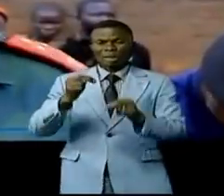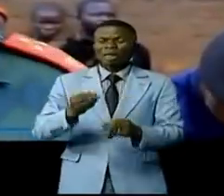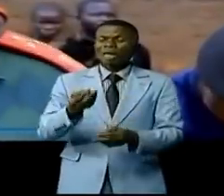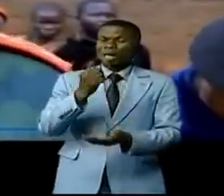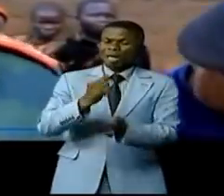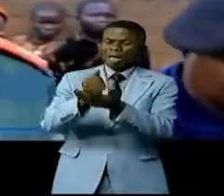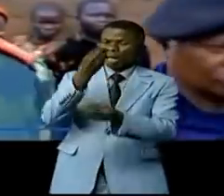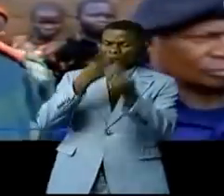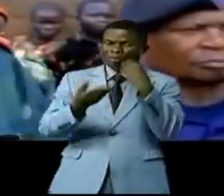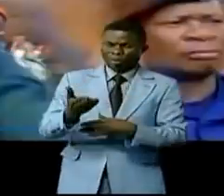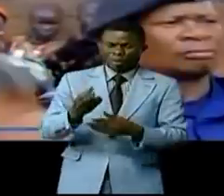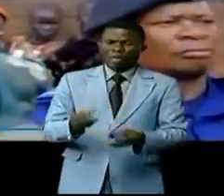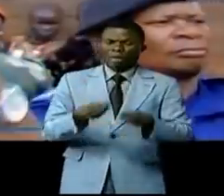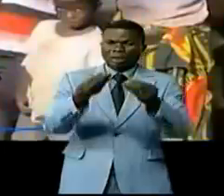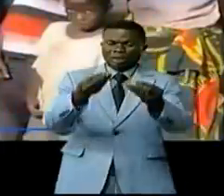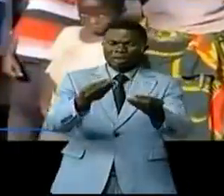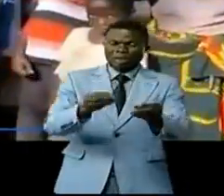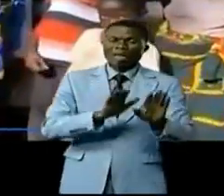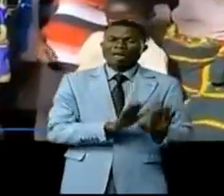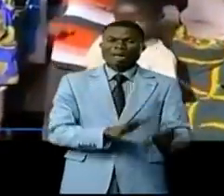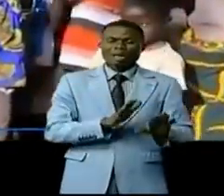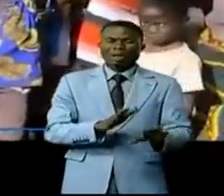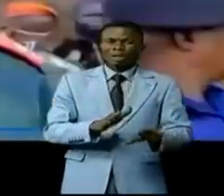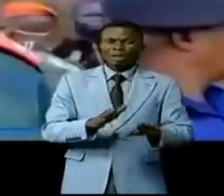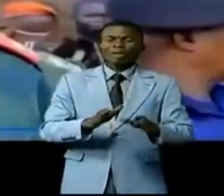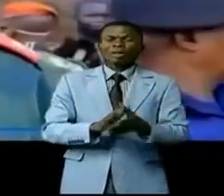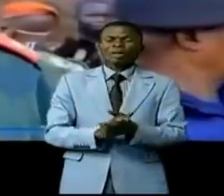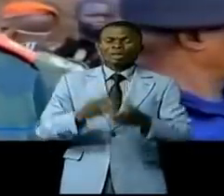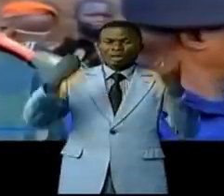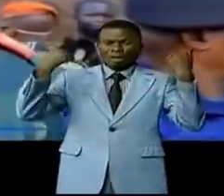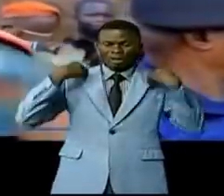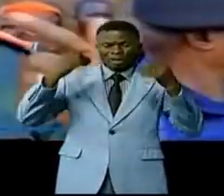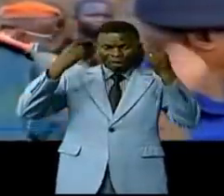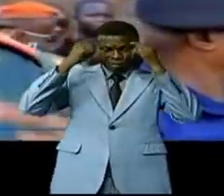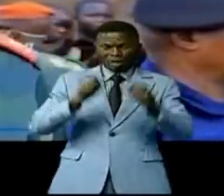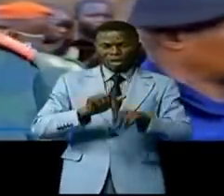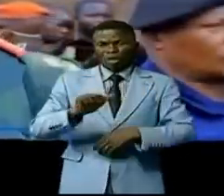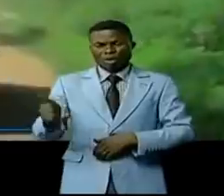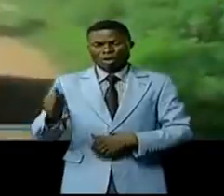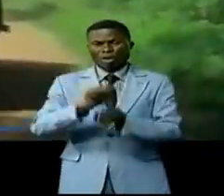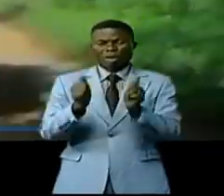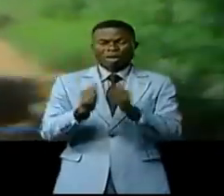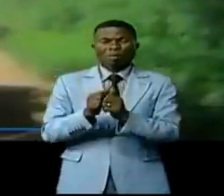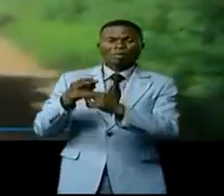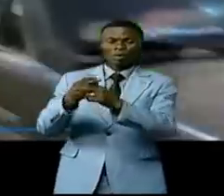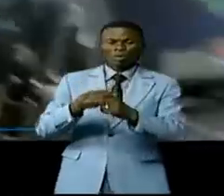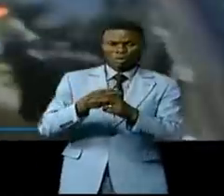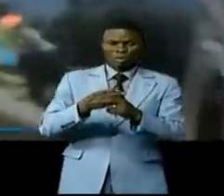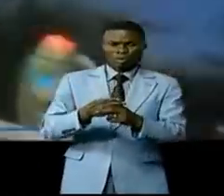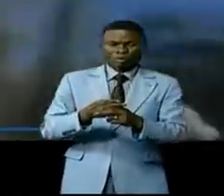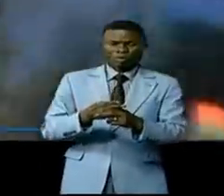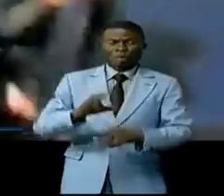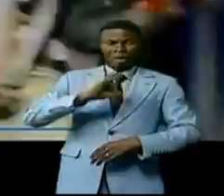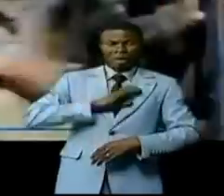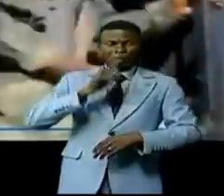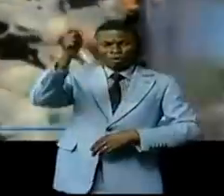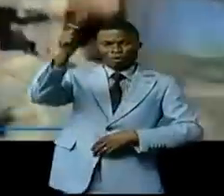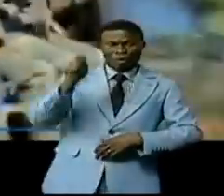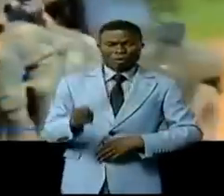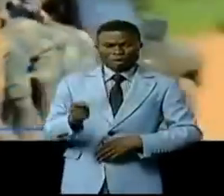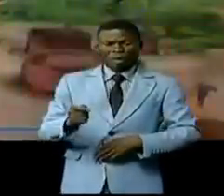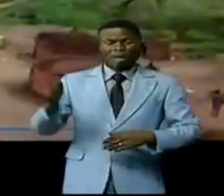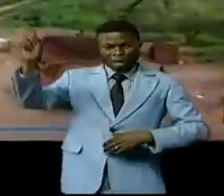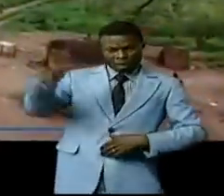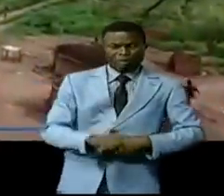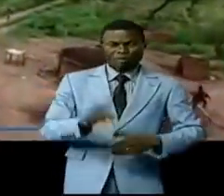que nous avons pu amener ici, en attendant que le chef en décide autrement. Sur le plan de la sécurité, il y a la police et l'armée, ils vont encore